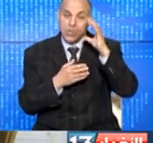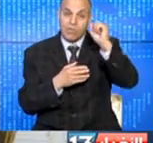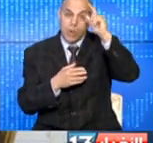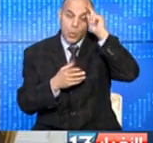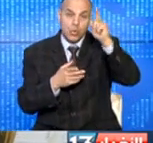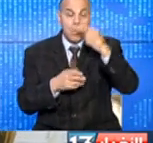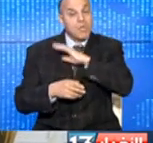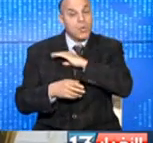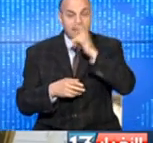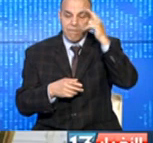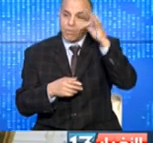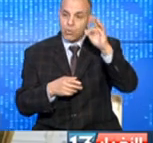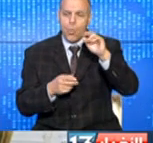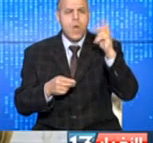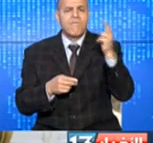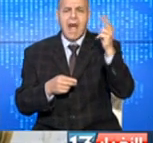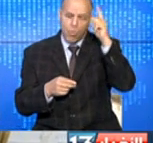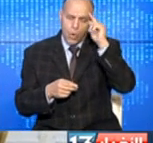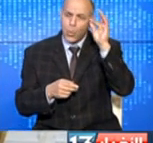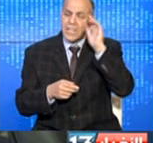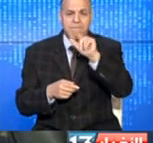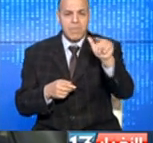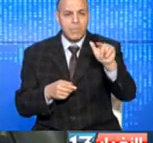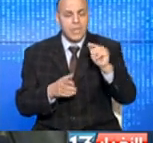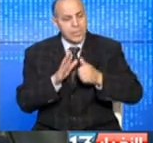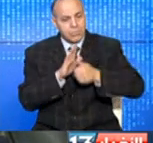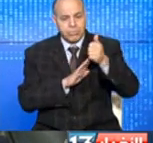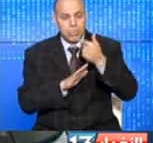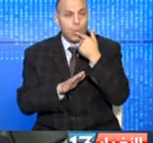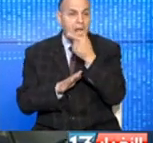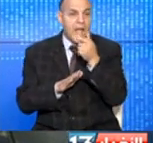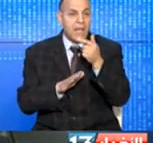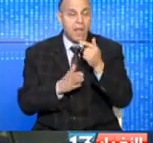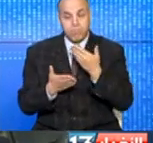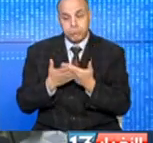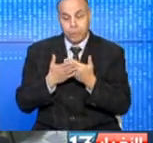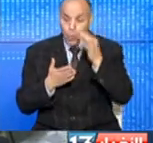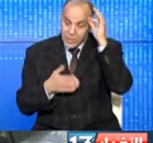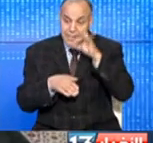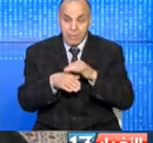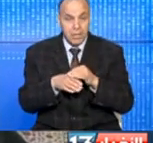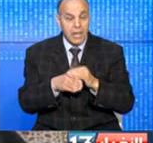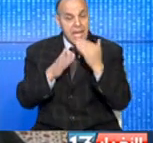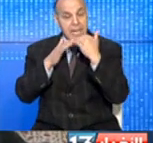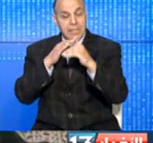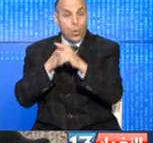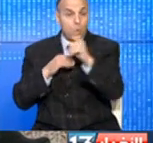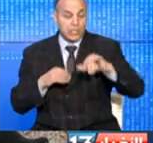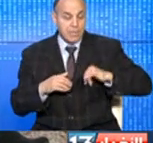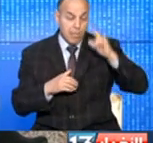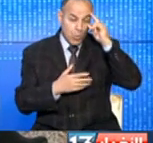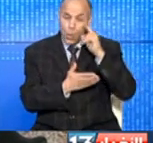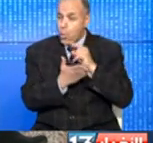في فرنسا وفي بقية دول العالم. النجاح عبرت عنه هذه الكفاءات بأنه رسالة إلى كل الشباب